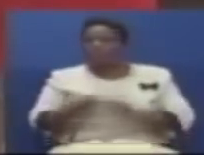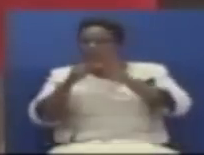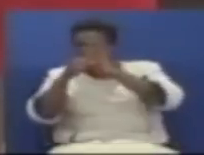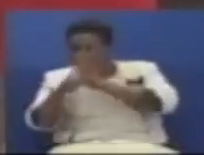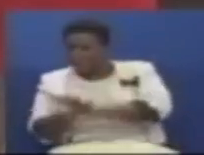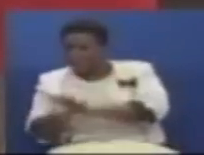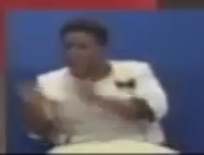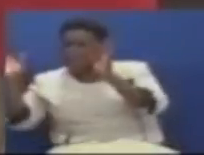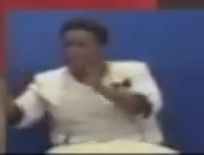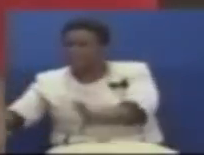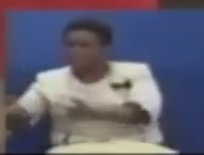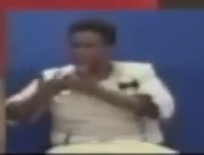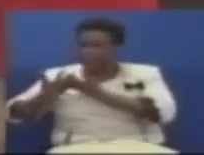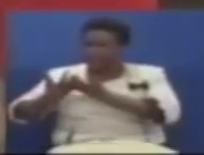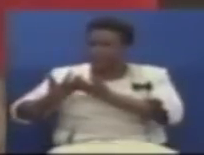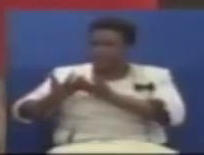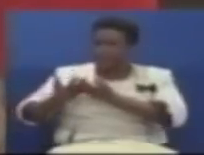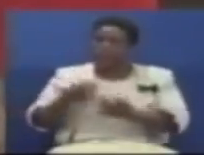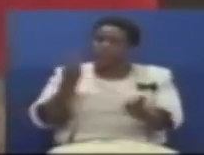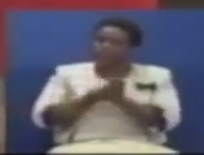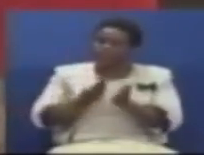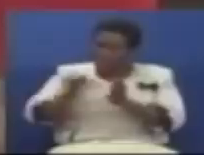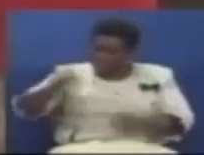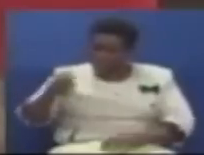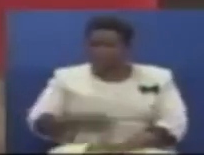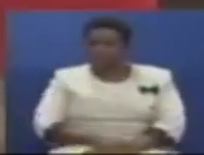mnateka, na mimi ushahidi nao.